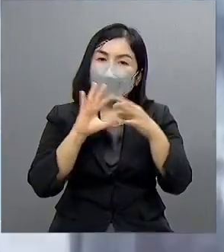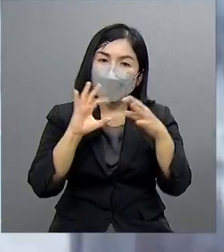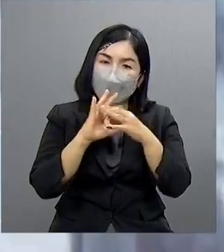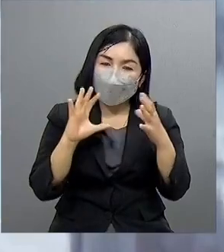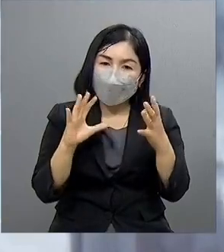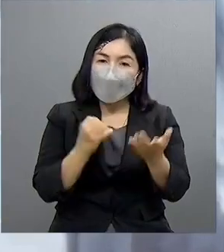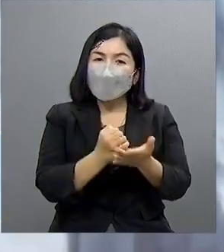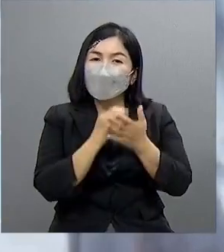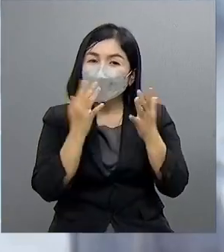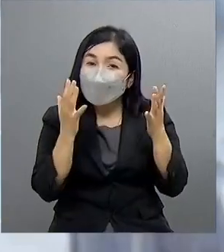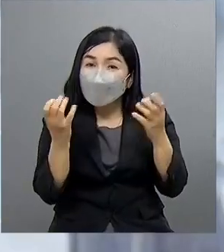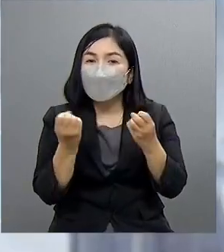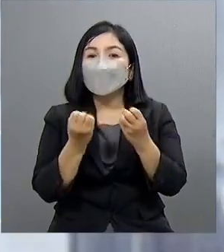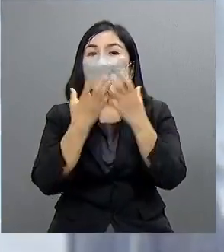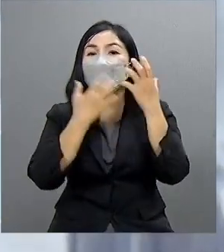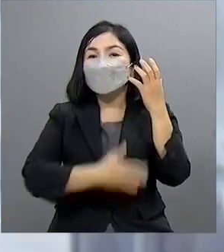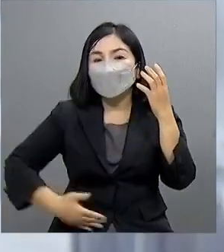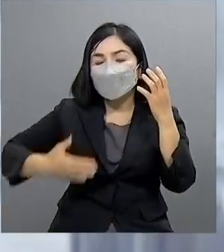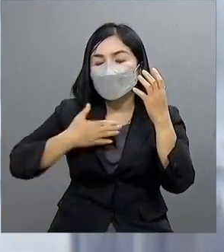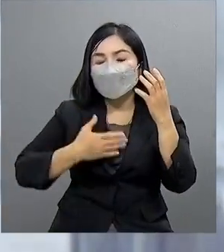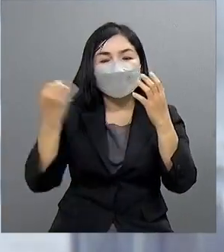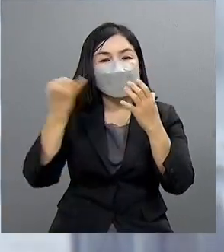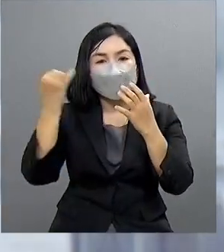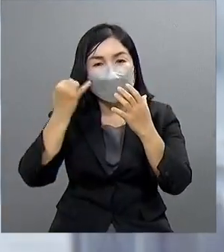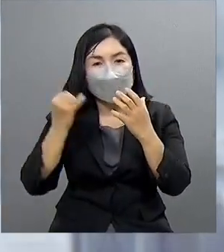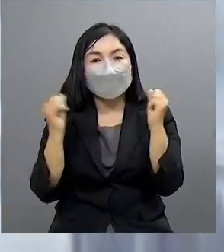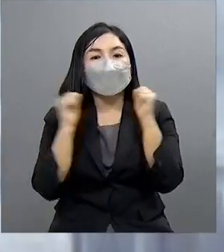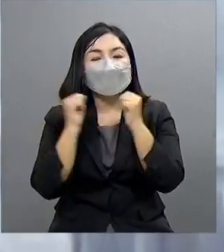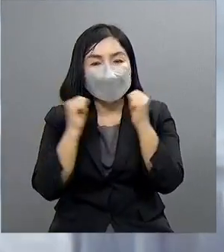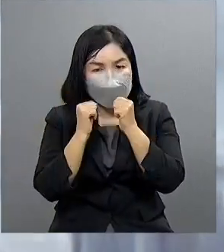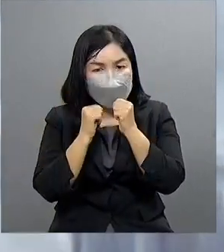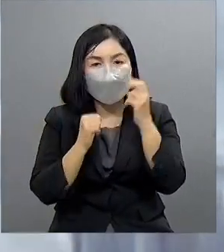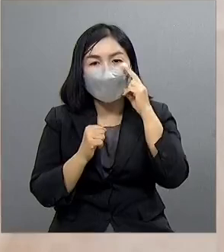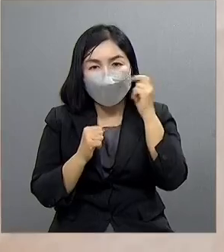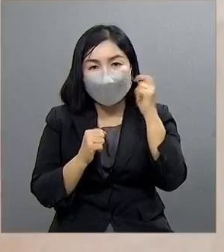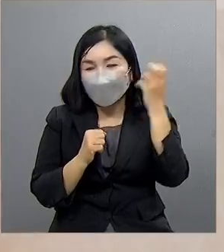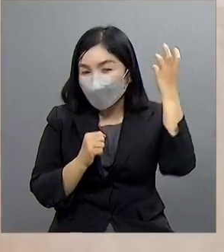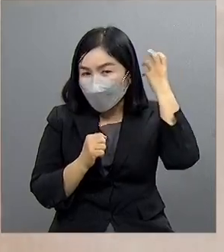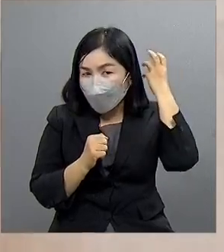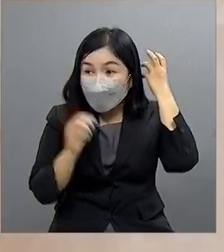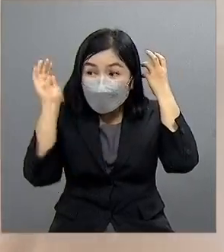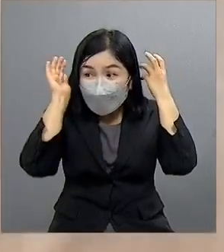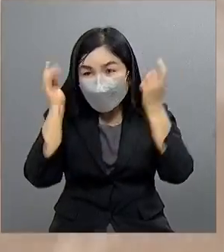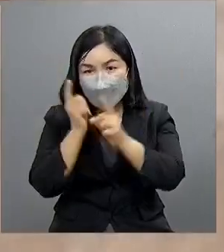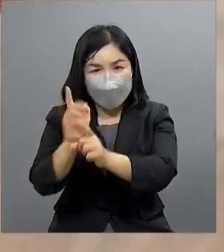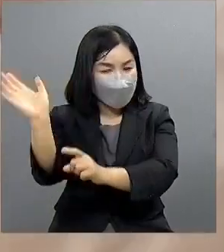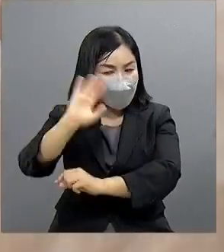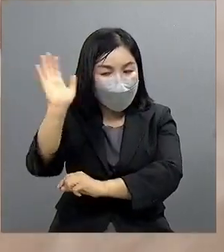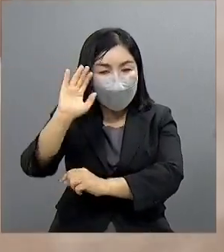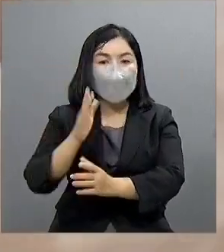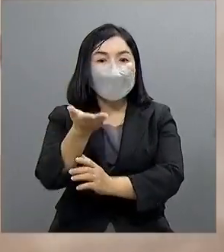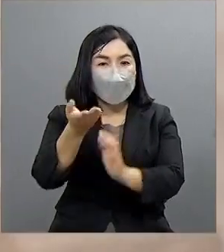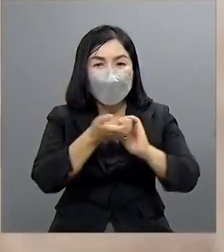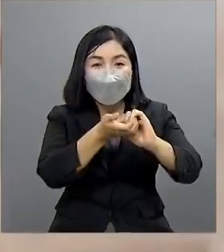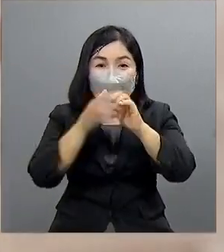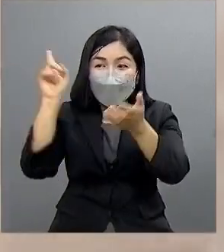ลเสียต่อสุขภาพในระยะยาวอีกด้วยนะครับ ดังนั้นขอให้ประชาชนนะคะอย่าหลงเชื่อข้อมูลดังกล่าวค่ะขอความร่วมมือไม่ส่งต่อไม่แ